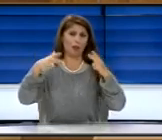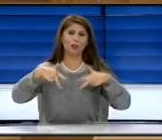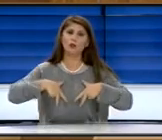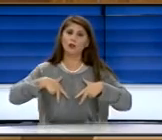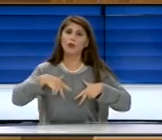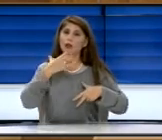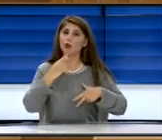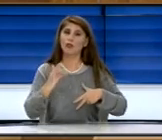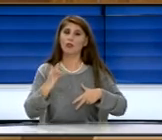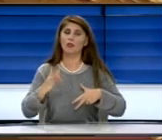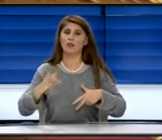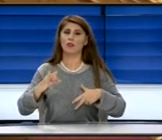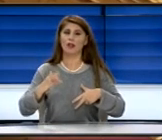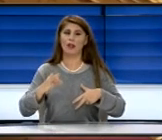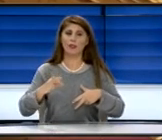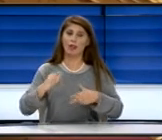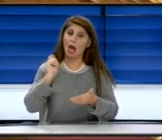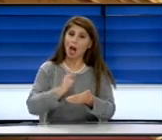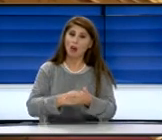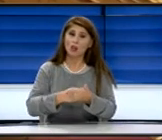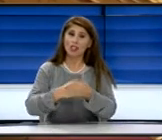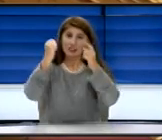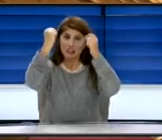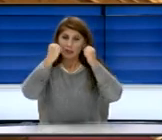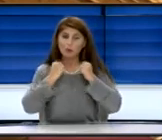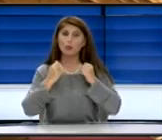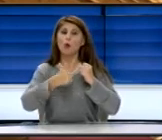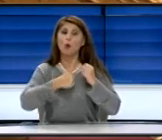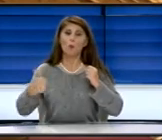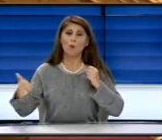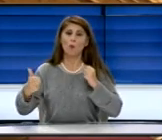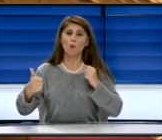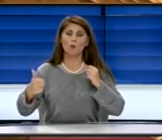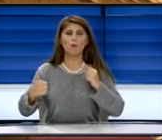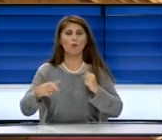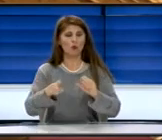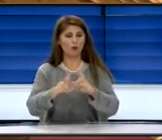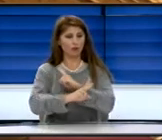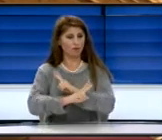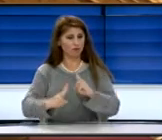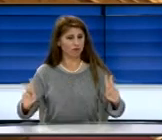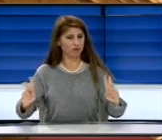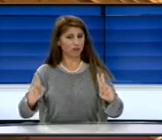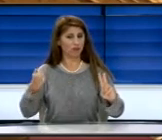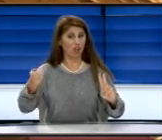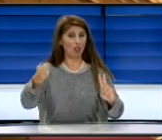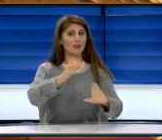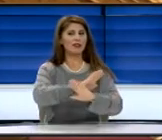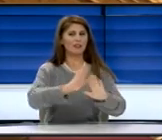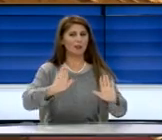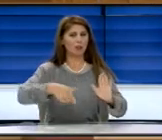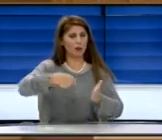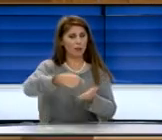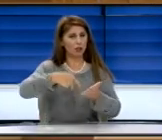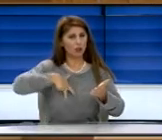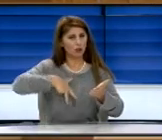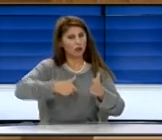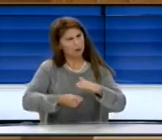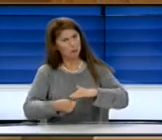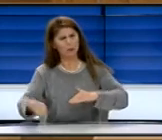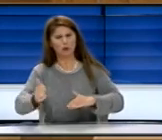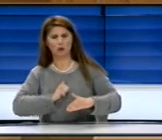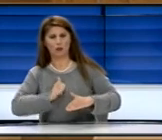κράτος δηλαδή κρατικοποιεί τη χασούρα, μόνο και μόνο για να ξαναδώσει τις επιχειρήσεις αυτές καθαρές από χρέη στο ιδιωτικό κεφάλαιο